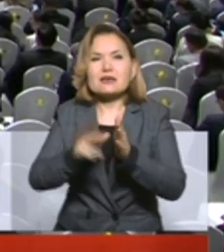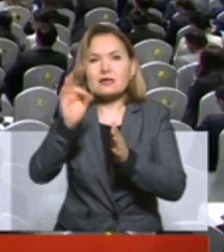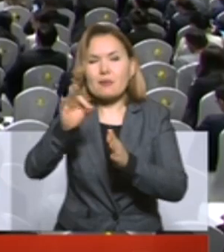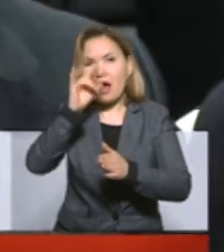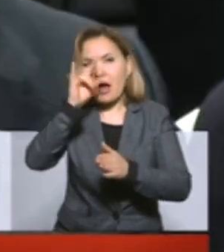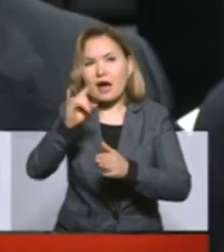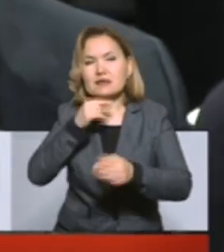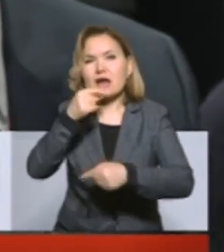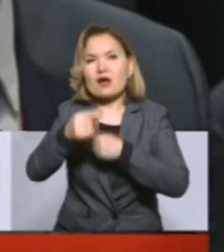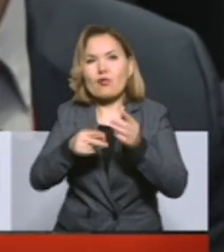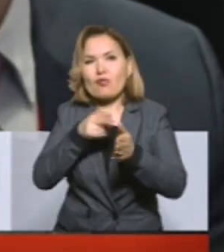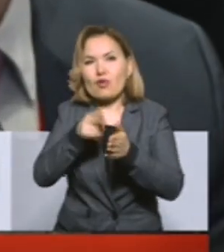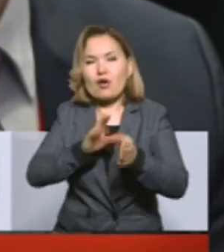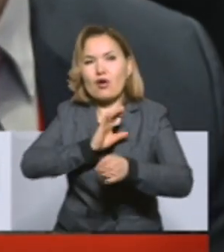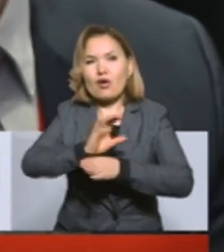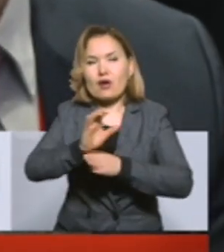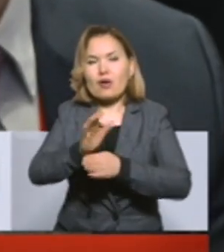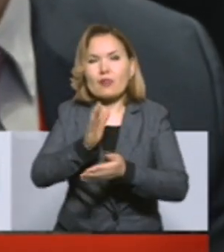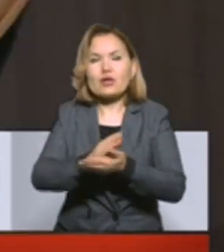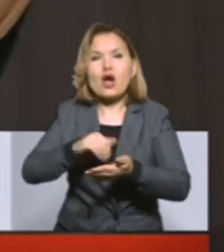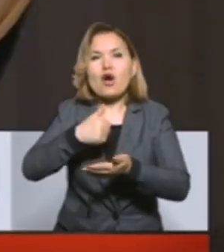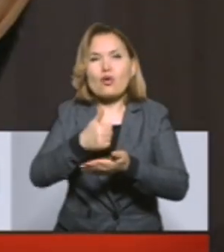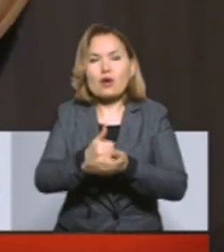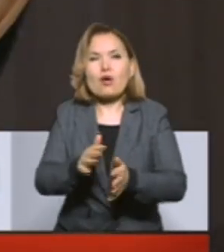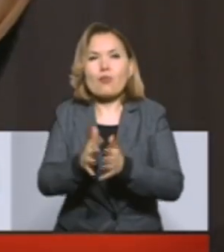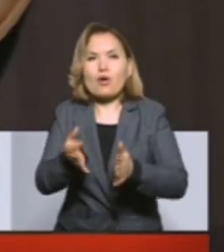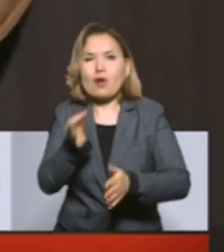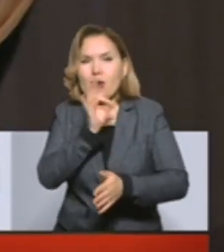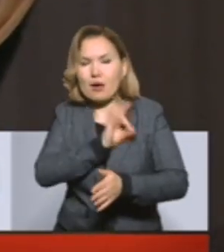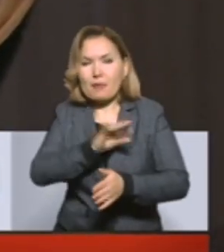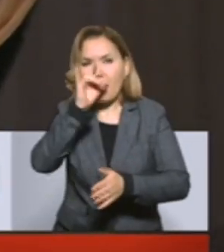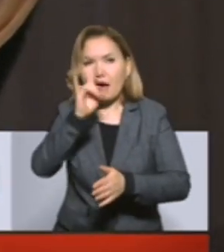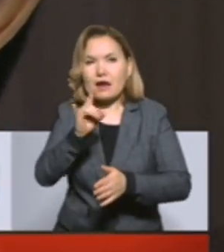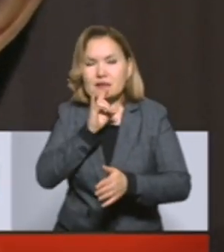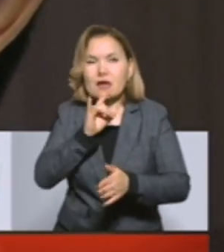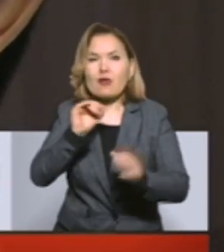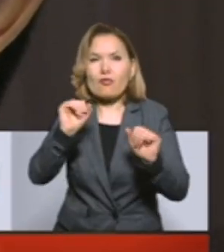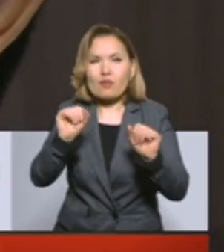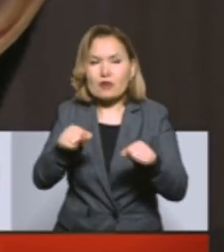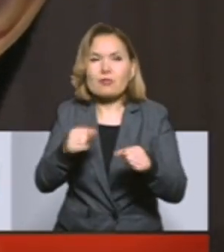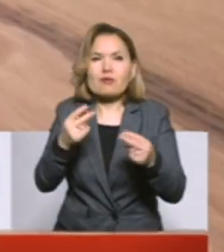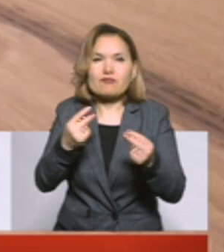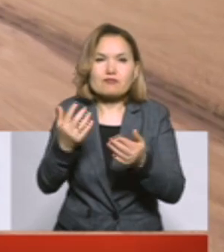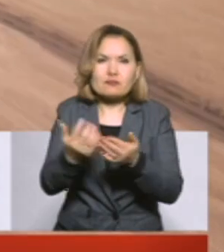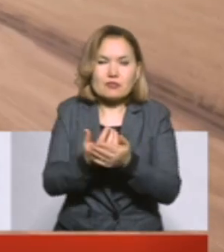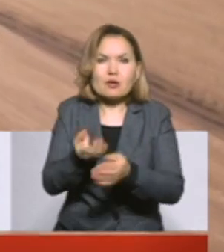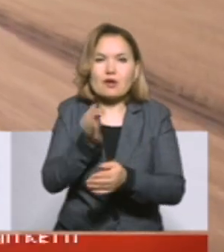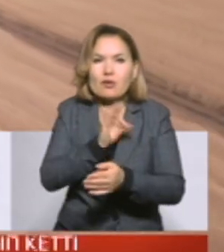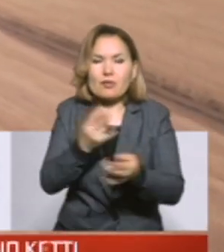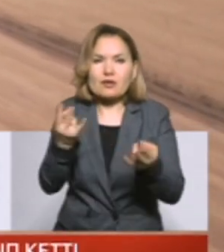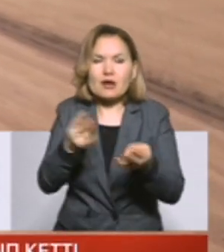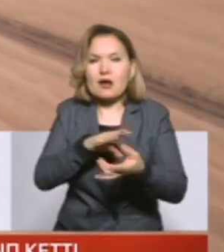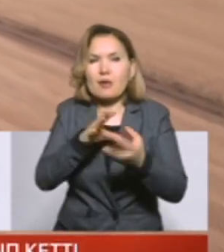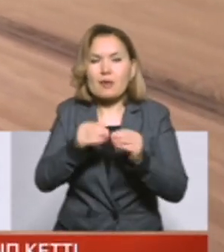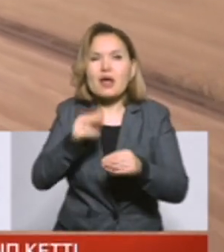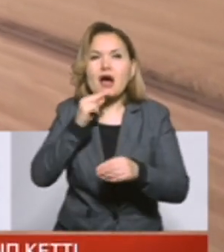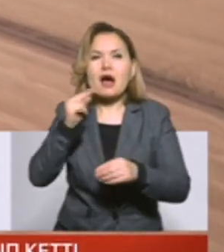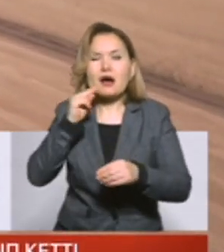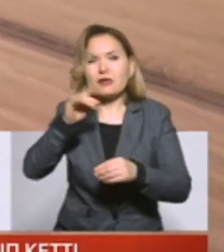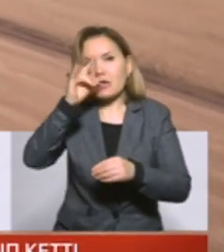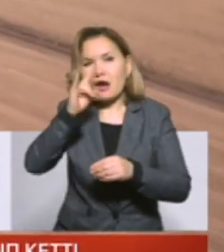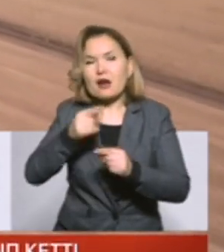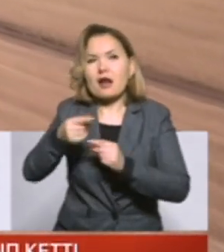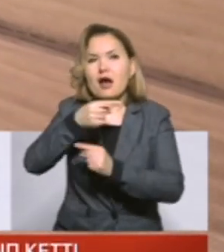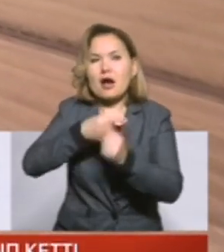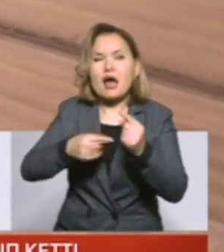Қазақстан аумағы арқылы өтеді. Бұл маңызды артықшылықты біз толыққанды пайдалануға тиіспіз. Қос елдің алыс-берісі былтыр 41